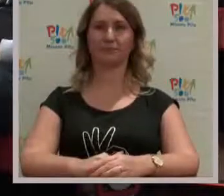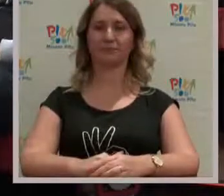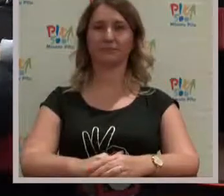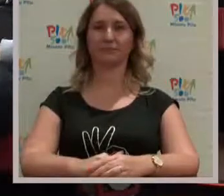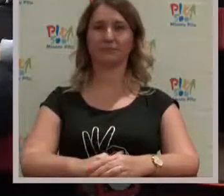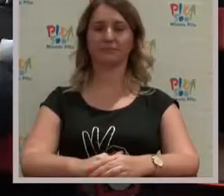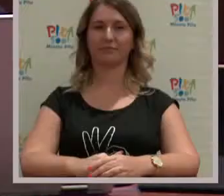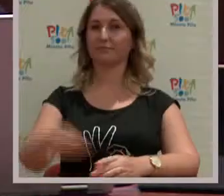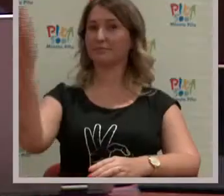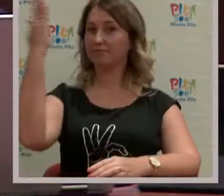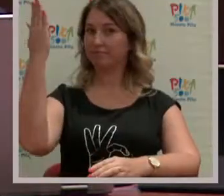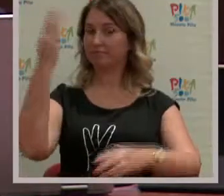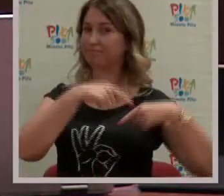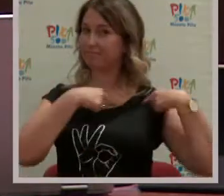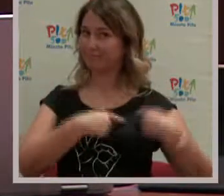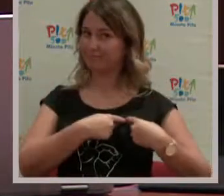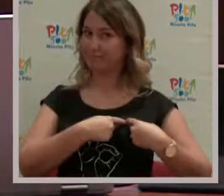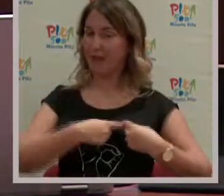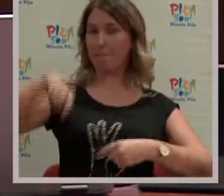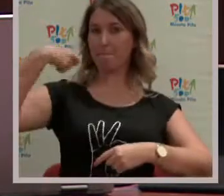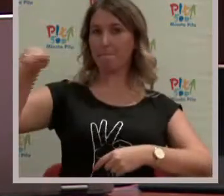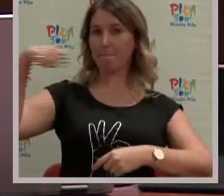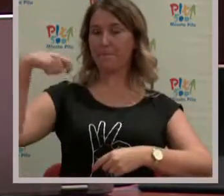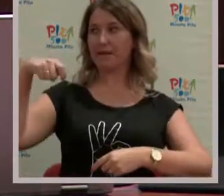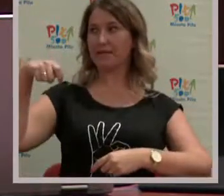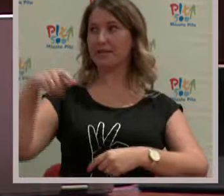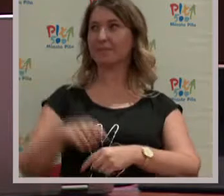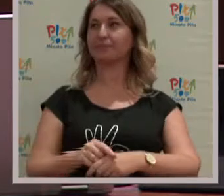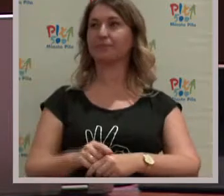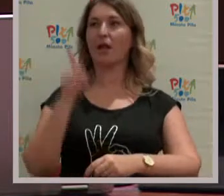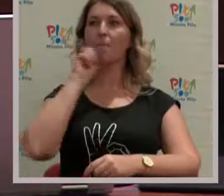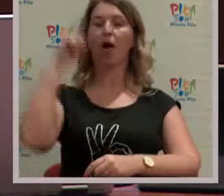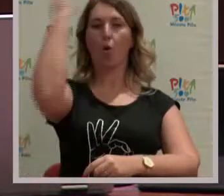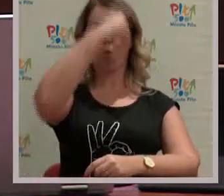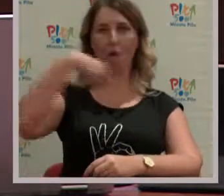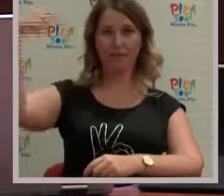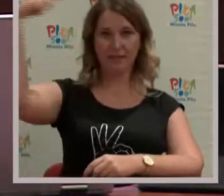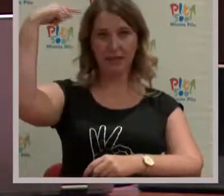Witam serdecznie prezydenta miasta Piły pana doktora Piotra Głowskiego.